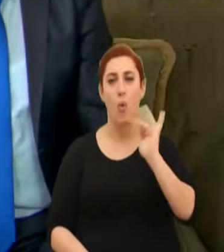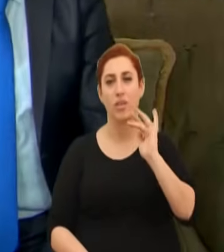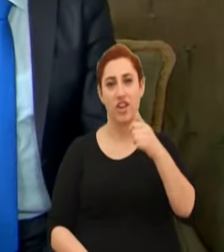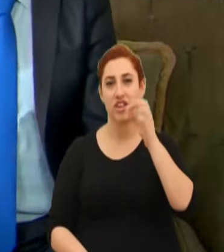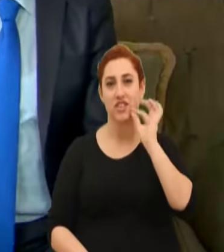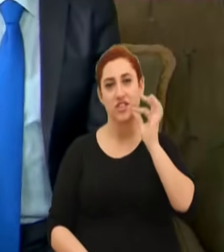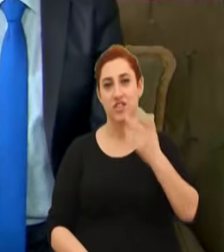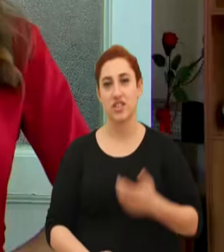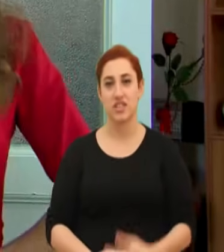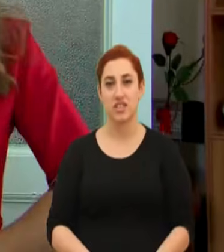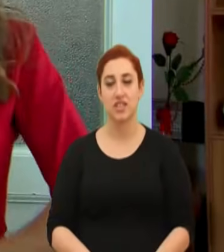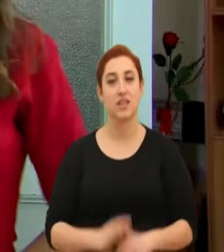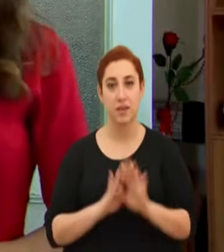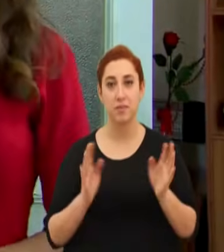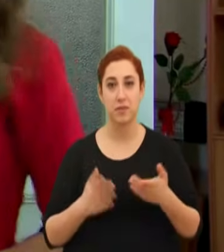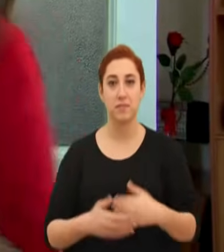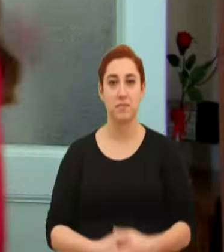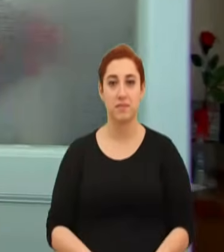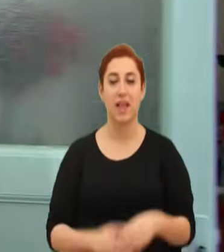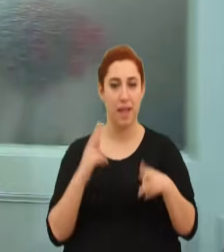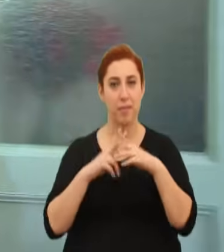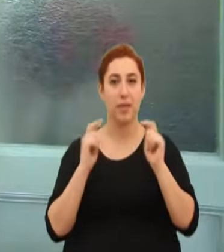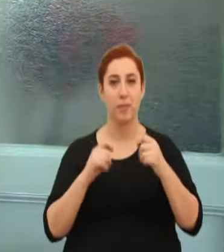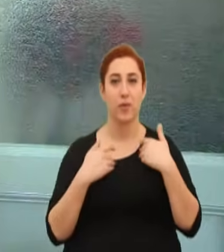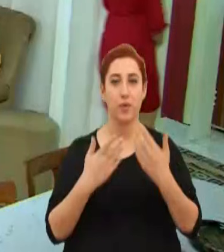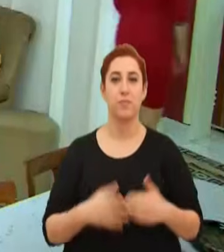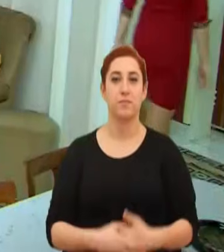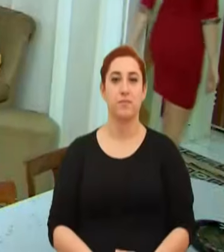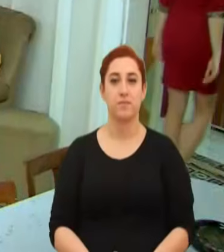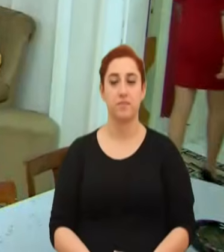Orta içeriz, orta içeriz. Tamam. Hemen yapıyorum.